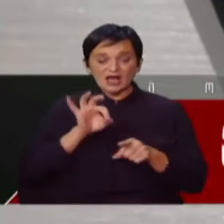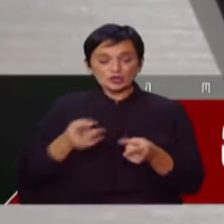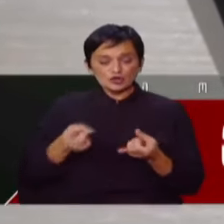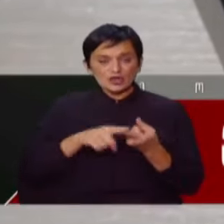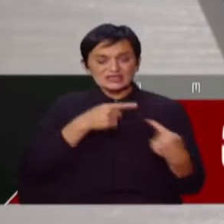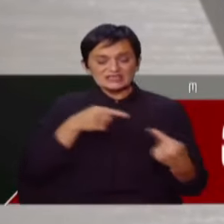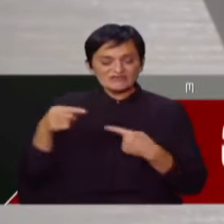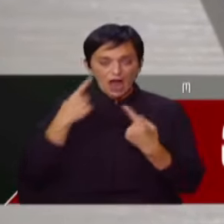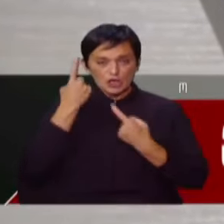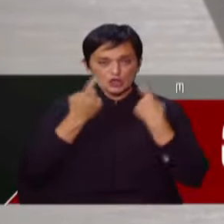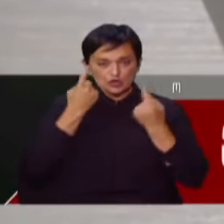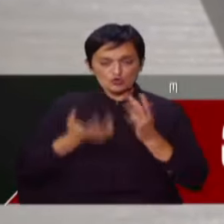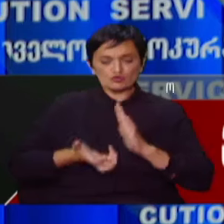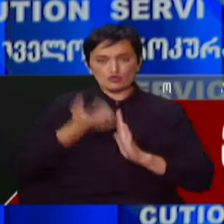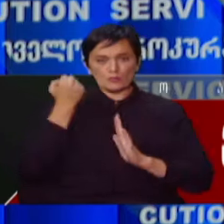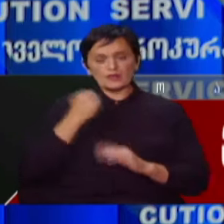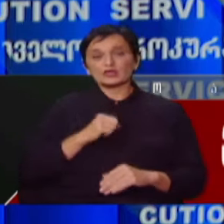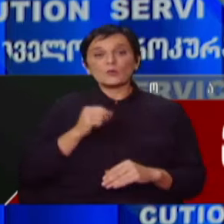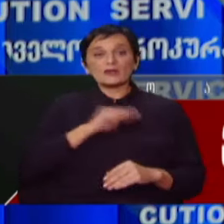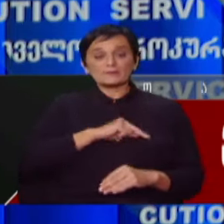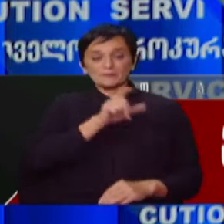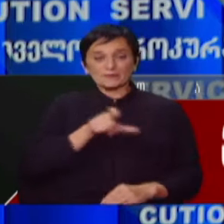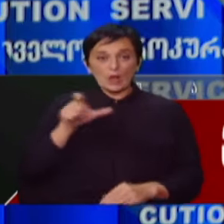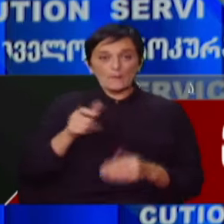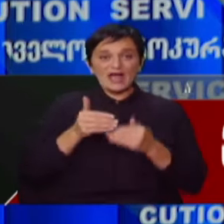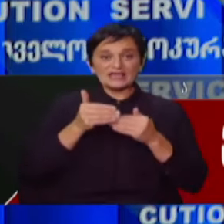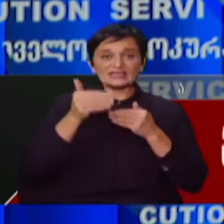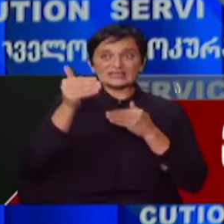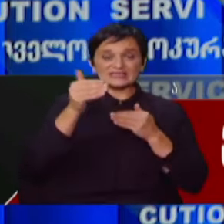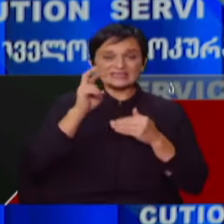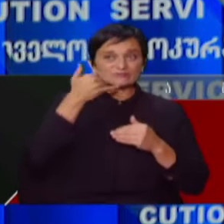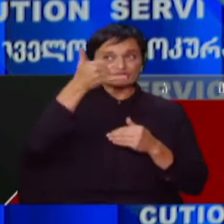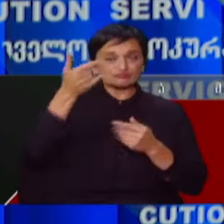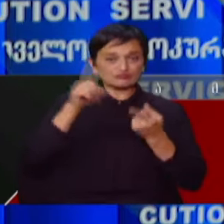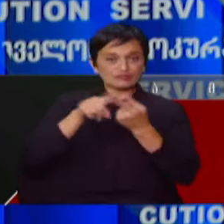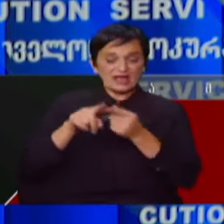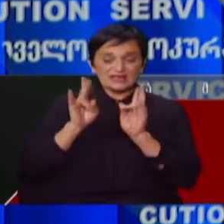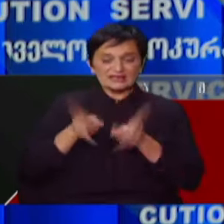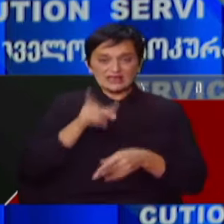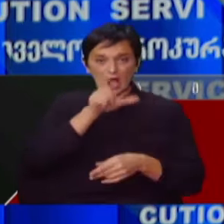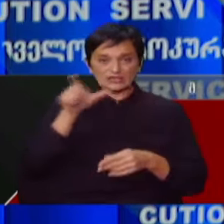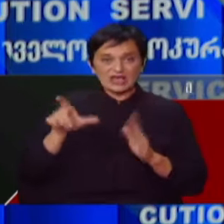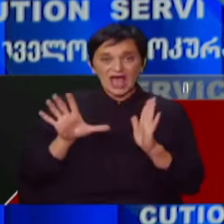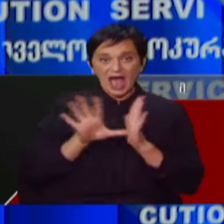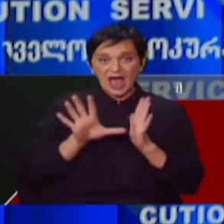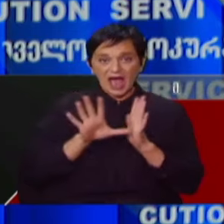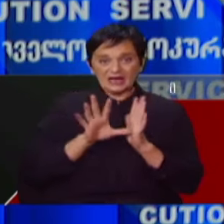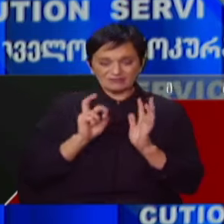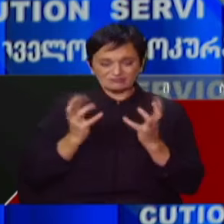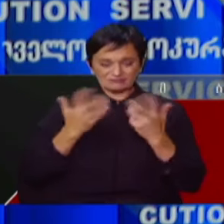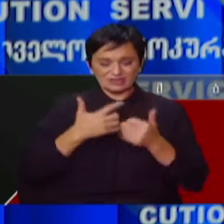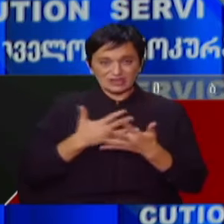დაკავშირებული სხვა ინფორმაცია. Taglituri call center-ის თანამშრომლები დისტანციურად უკავშირდებოდნენ დაზარალებულებს ელექტრონულ